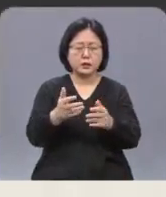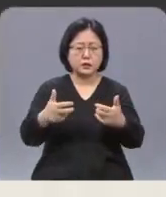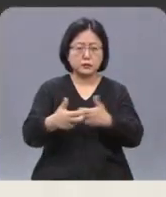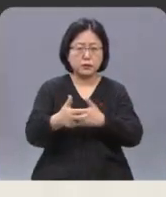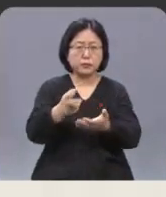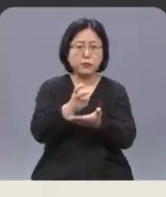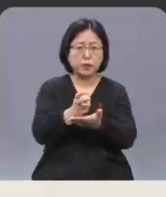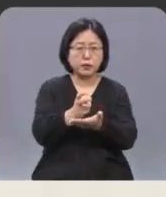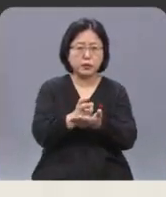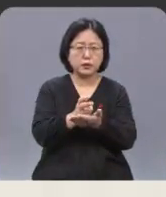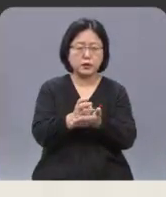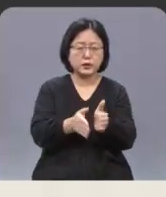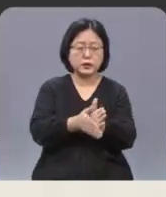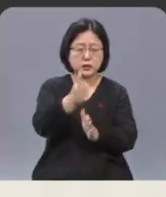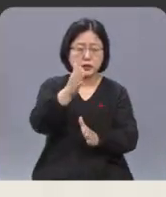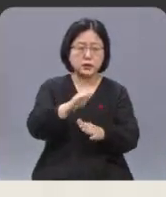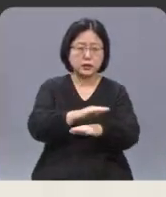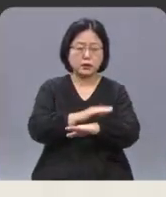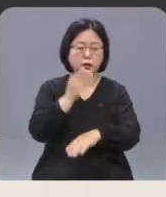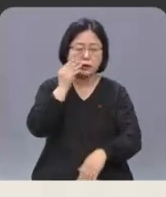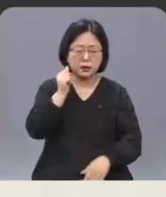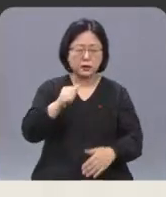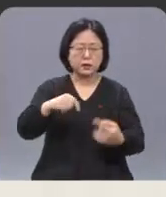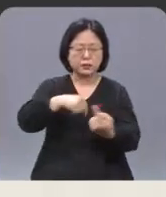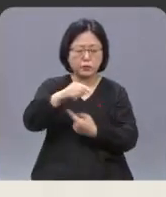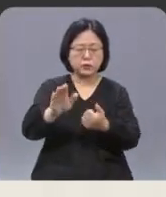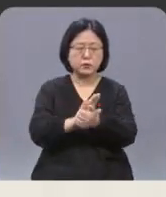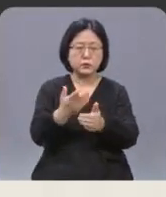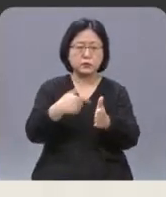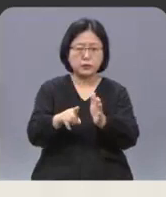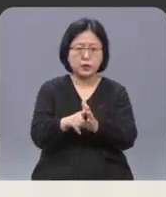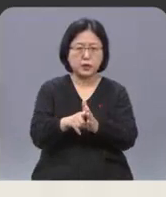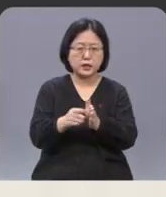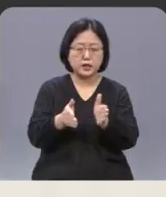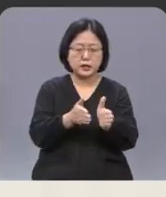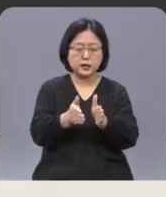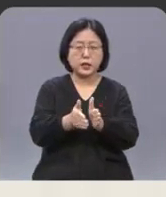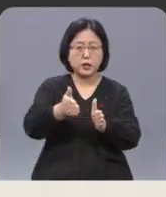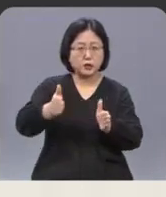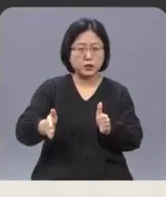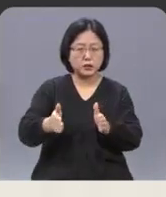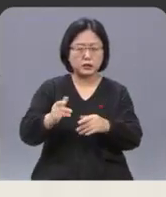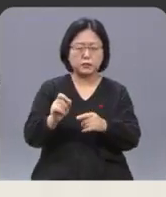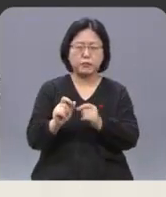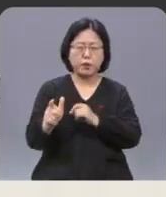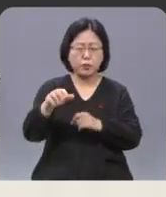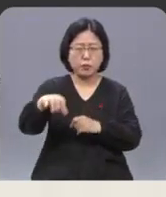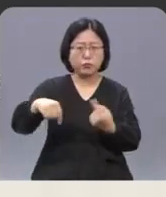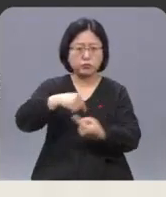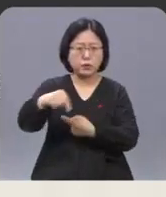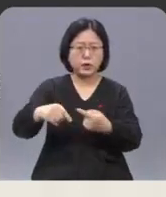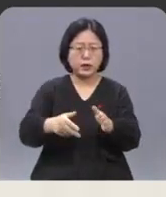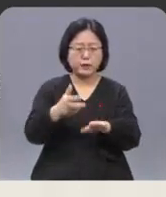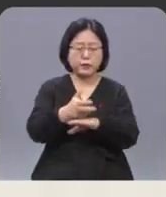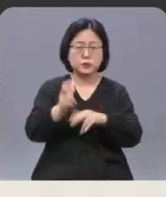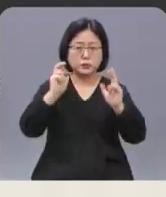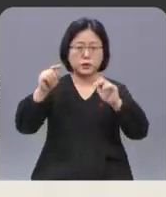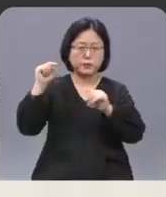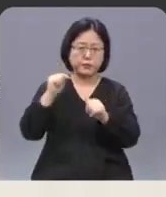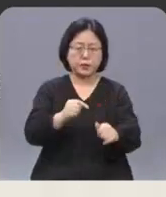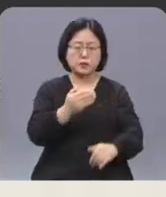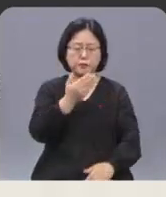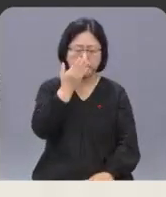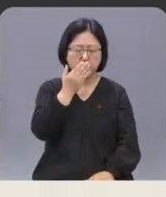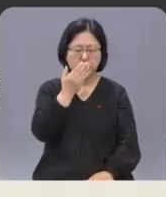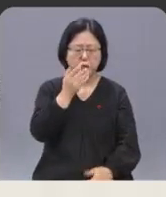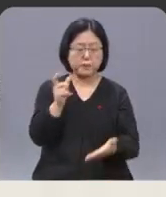운수사업법에는 지자체가 원활한 운송과 서비스를 위해 노선의 연장 또는 벽지 노선의 운행 등을 볼 수업체의 명령할 수